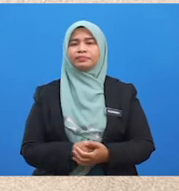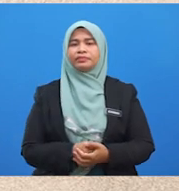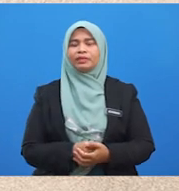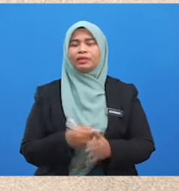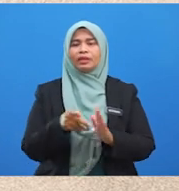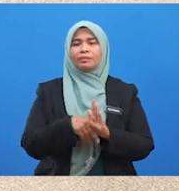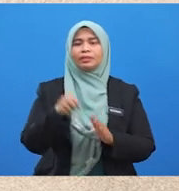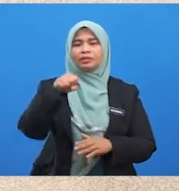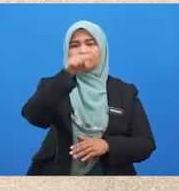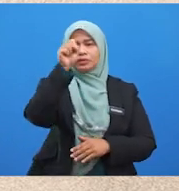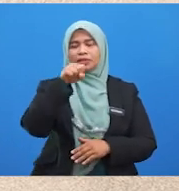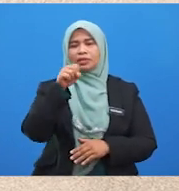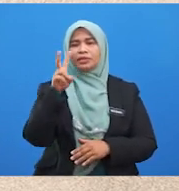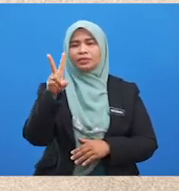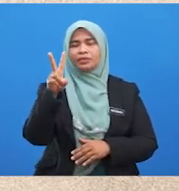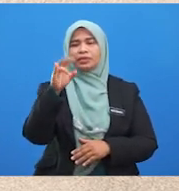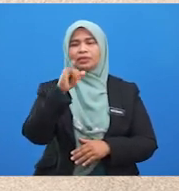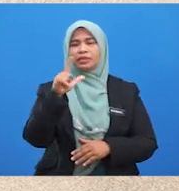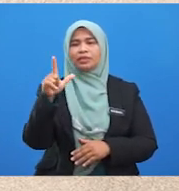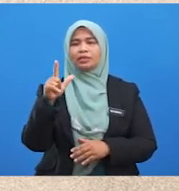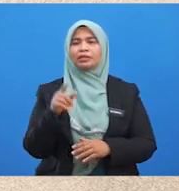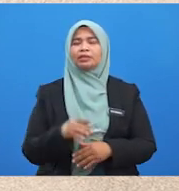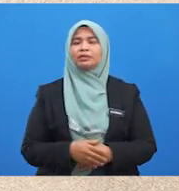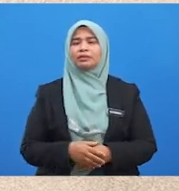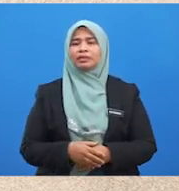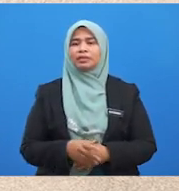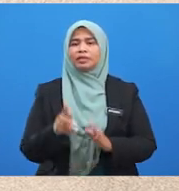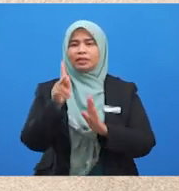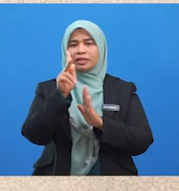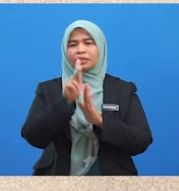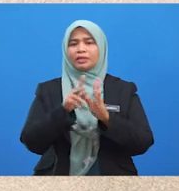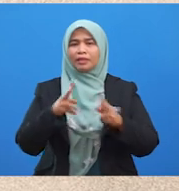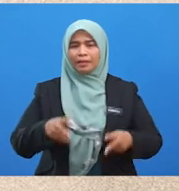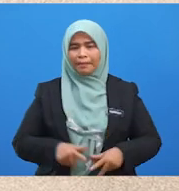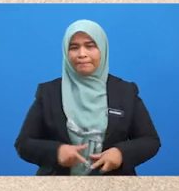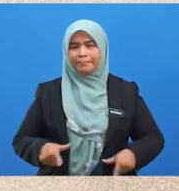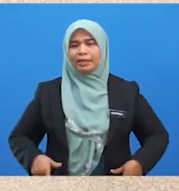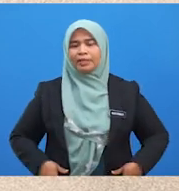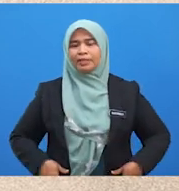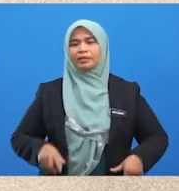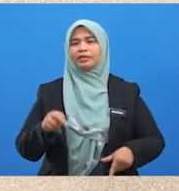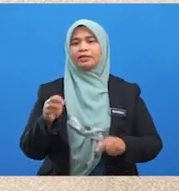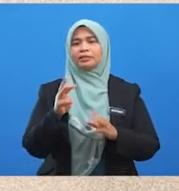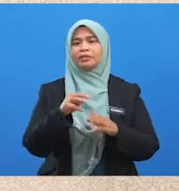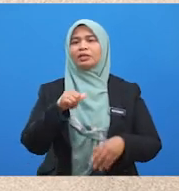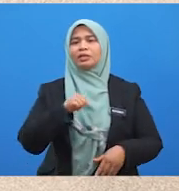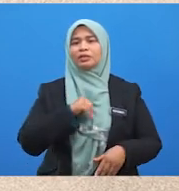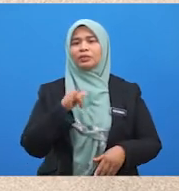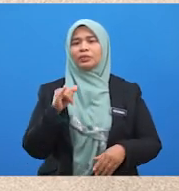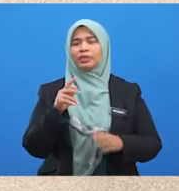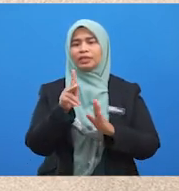Persoalan kedua dalam cerpen ini adalah persoalan keberanian mengakui kesalahan diri.